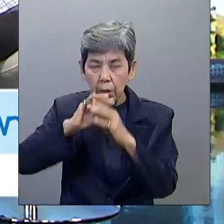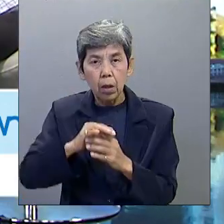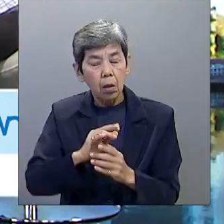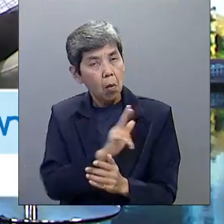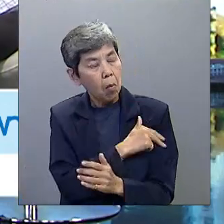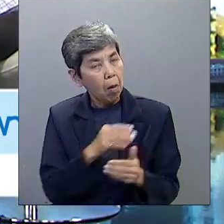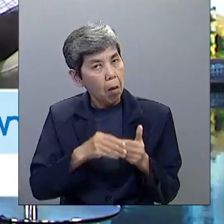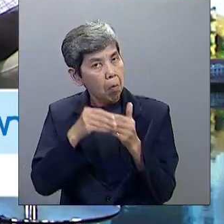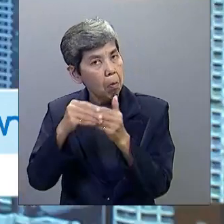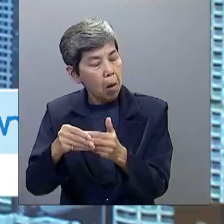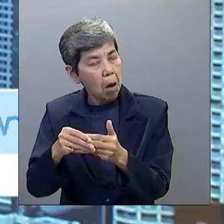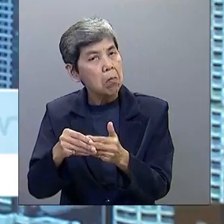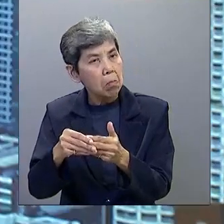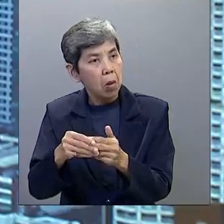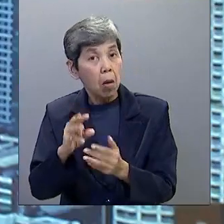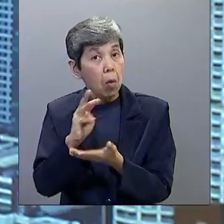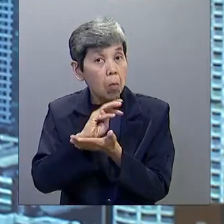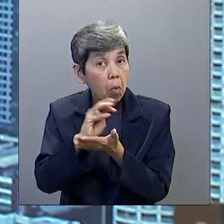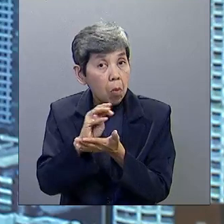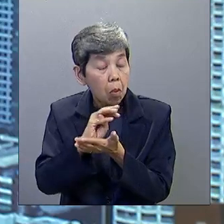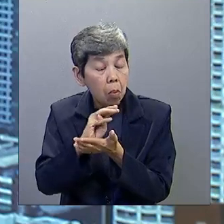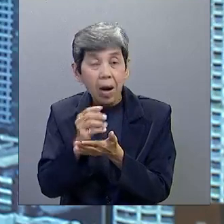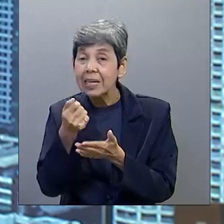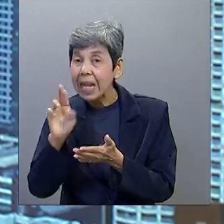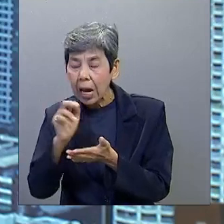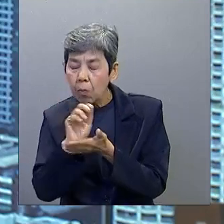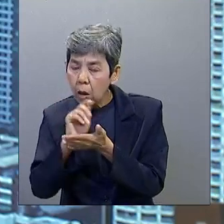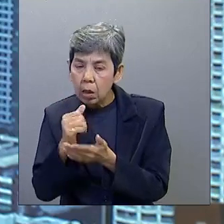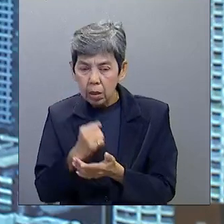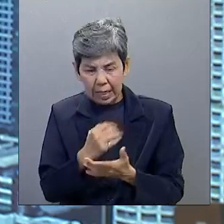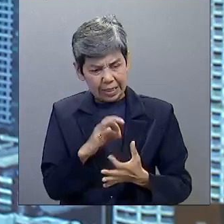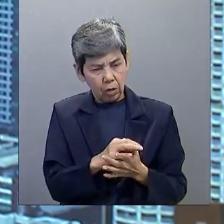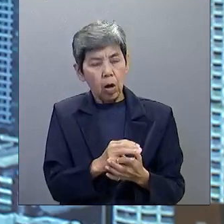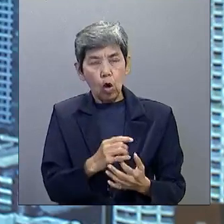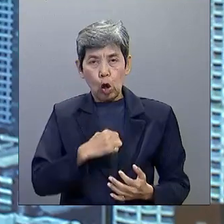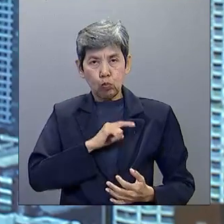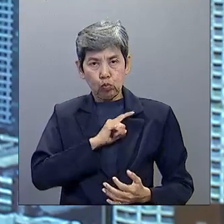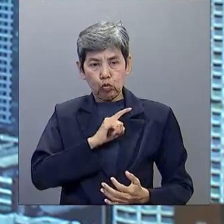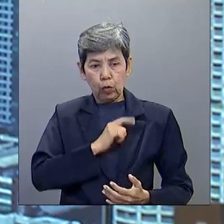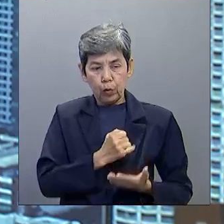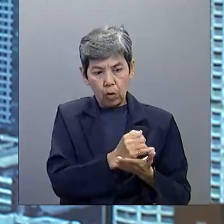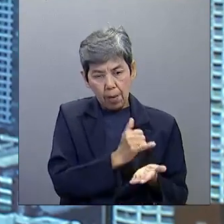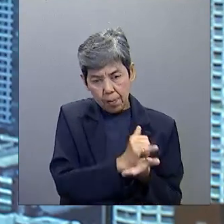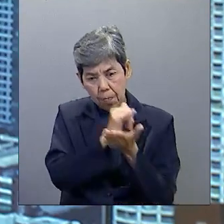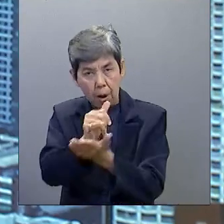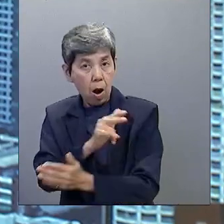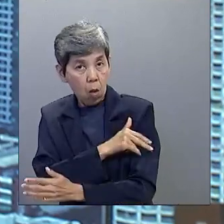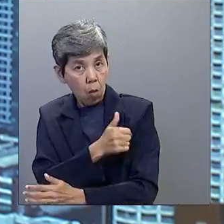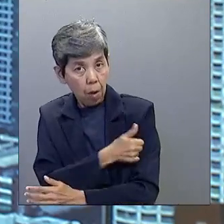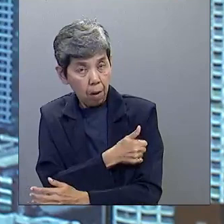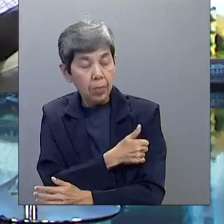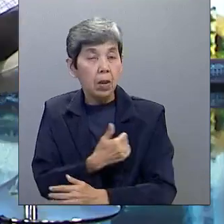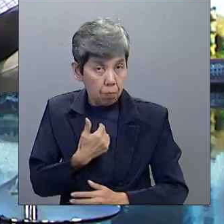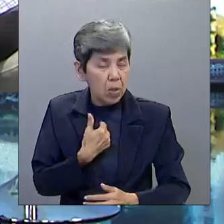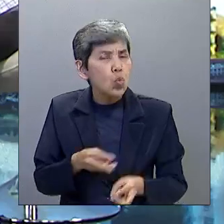งพยาบาลนะคะอย่างนี้ทางมูลนิธิอิสระชนเองเนี่ยถ้ารับในการเป็นการรักษาแล้วตอนนี้เนี่ยมีกระ